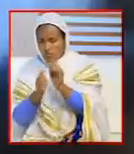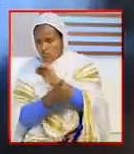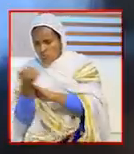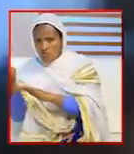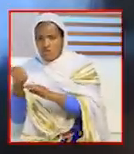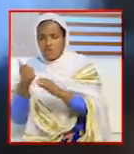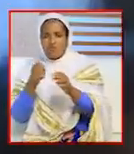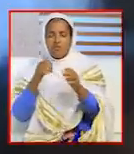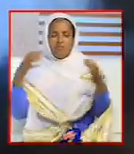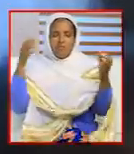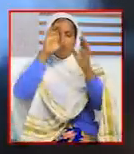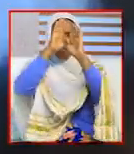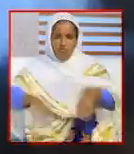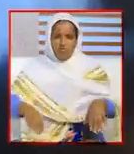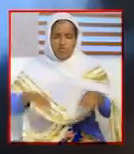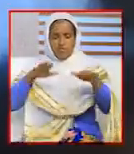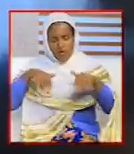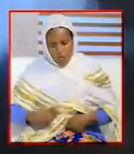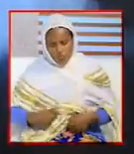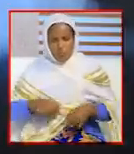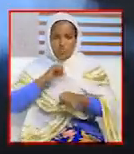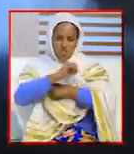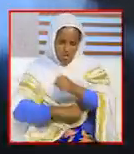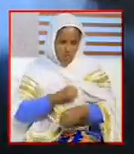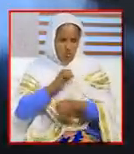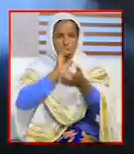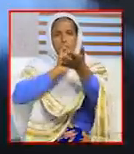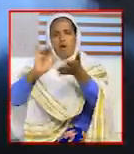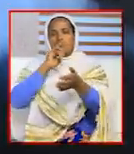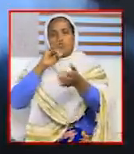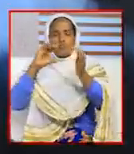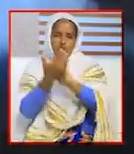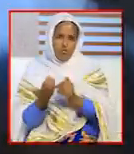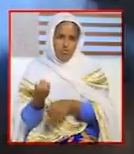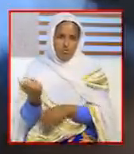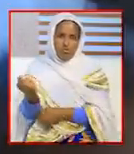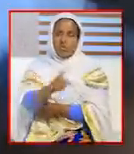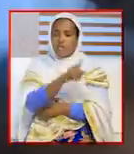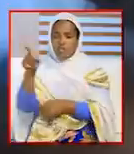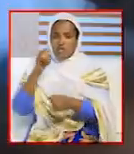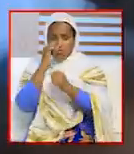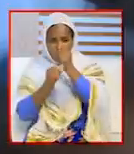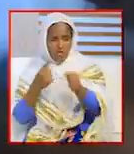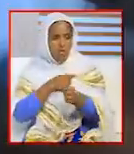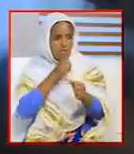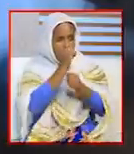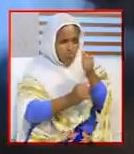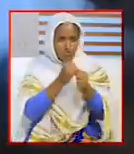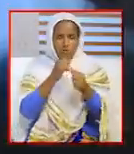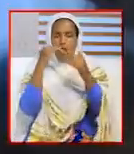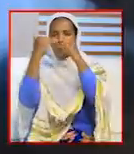ከሆነ ስጋቱ፣ ድካሙ፣ ጭንቀቱ ባዶ ነው የሚሆንብን። የእነሱ ሩጫና የእኛ